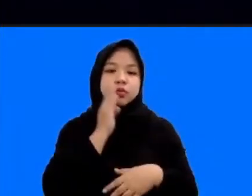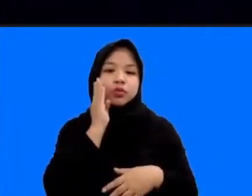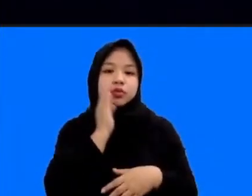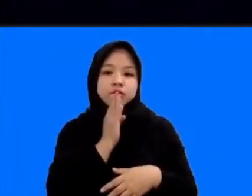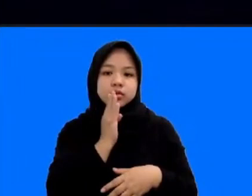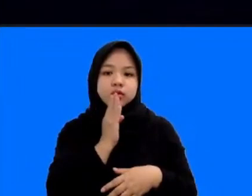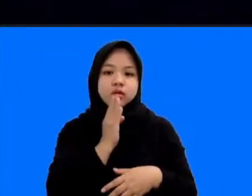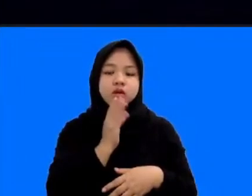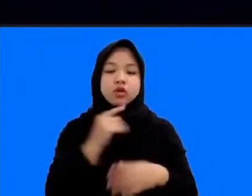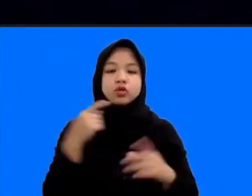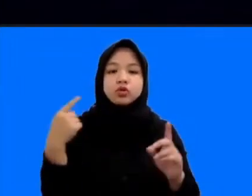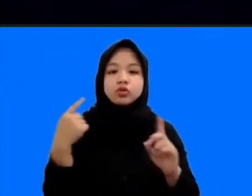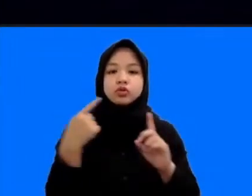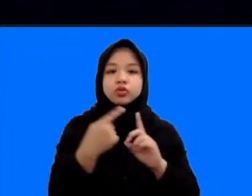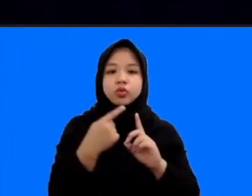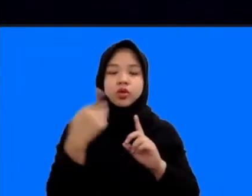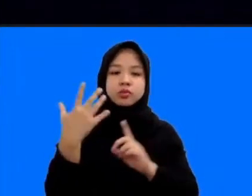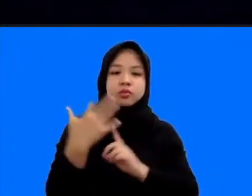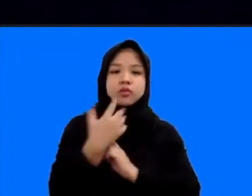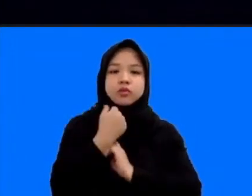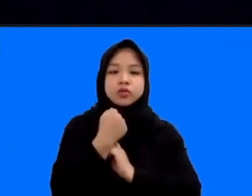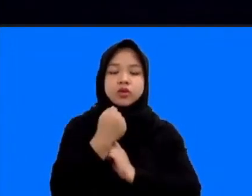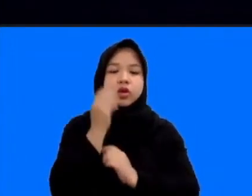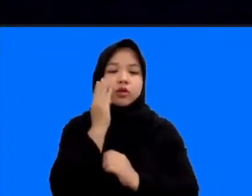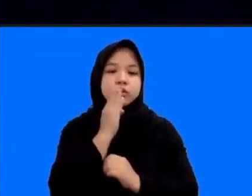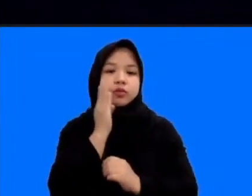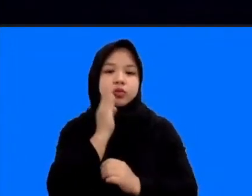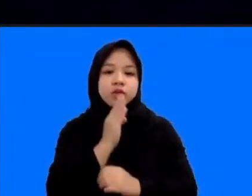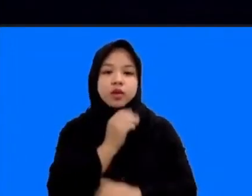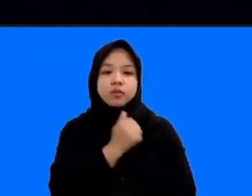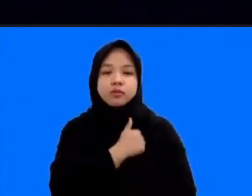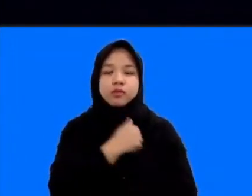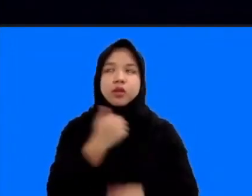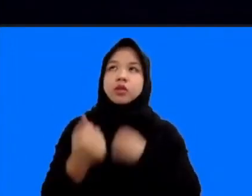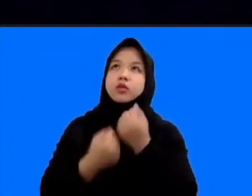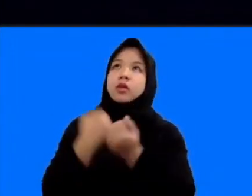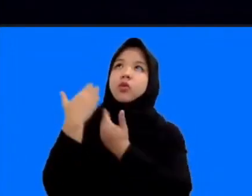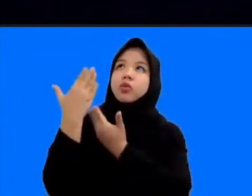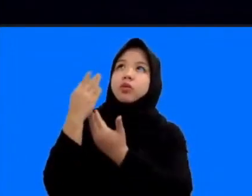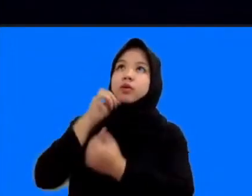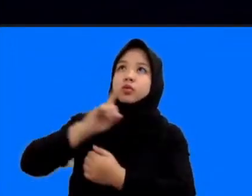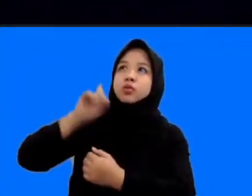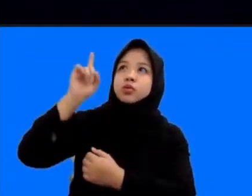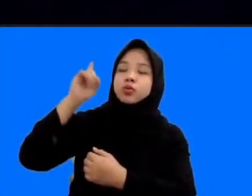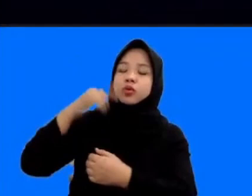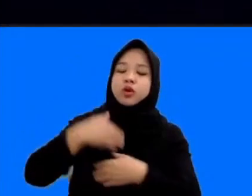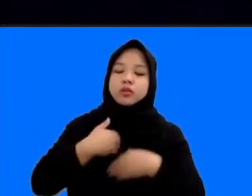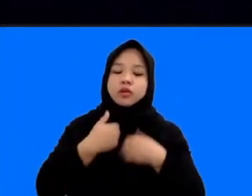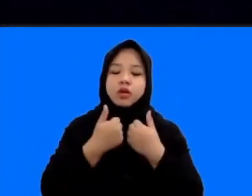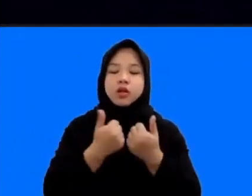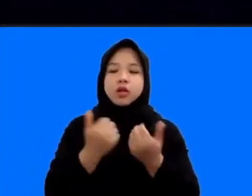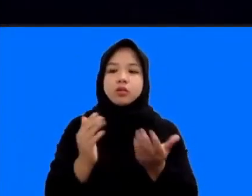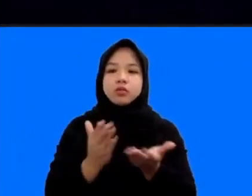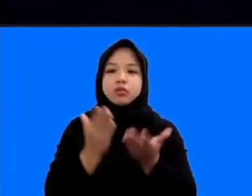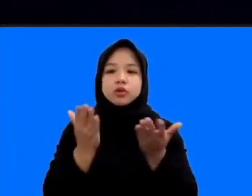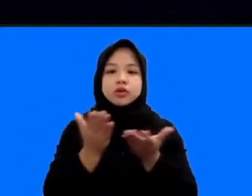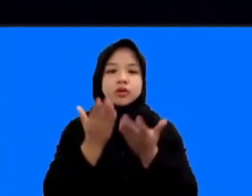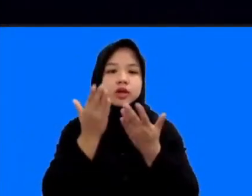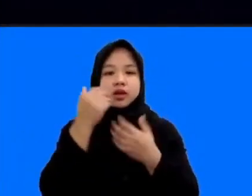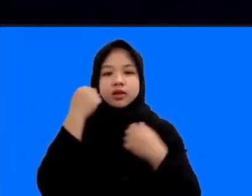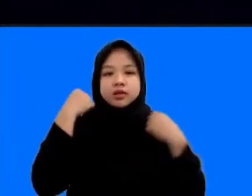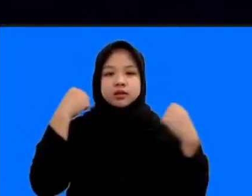ini bertujuan untuk mewujudkan pemuda yang bertakwa kepada Tuhan Yang Maha Esa berakhlak mulia Sehat cerdas